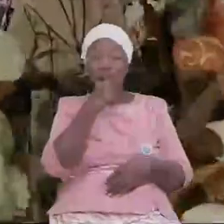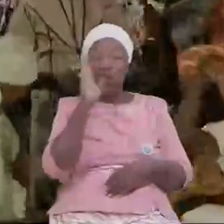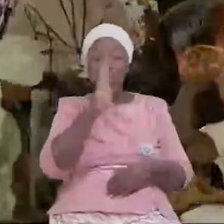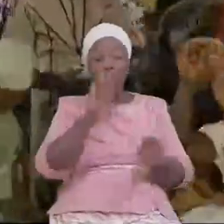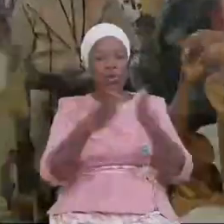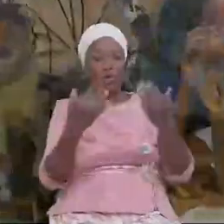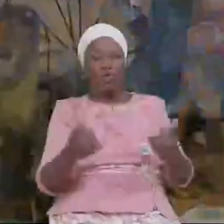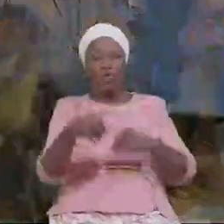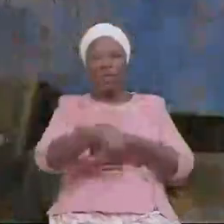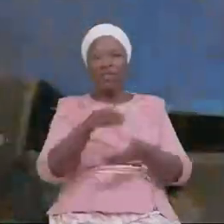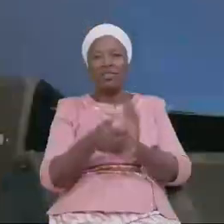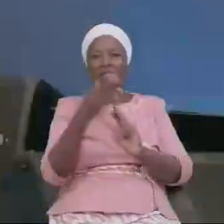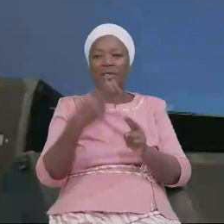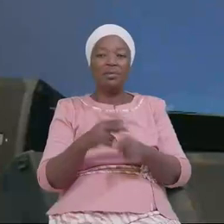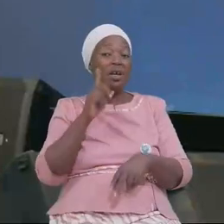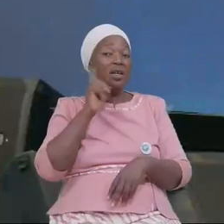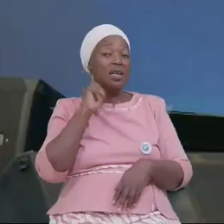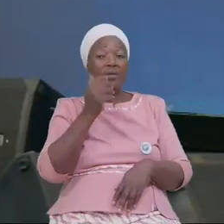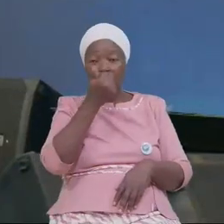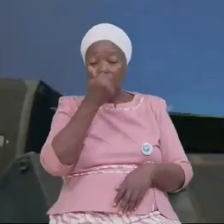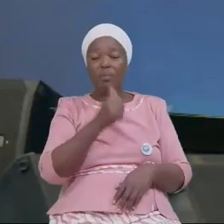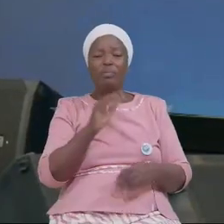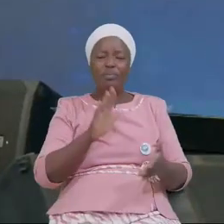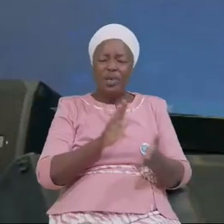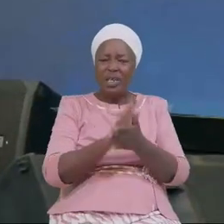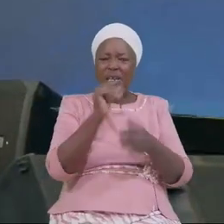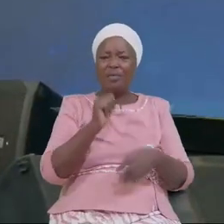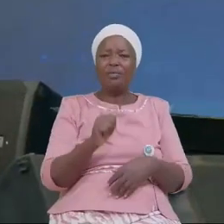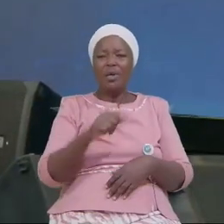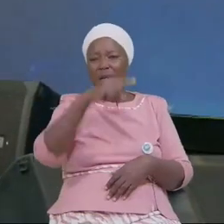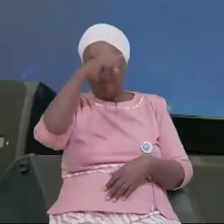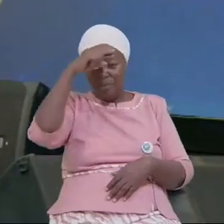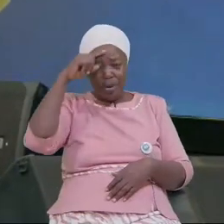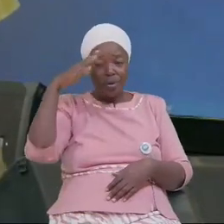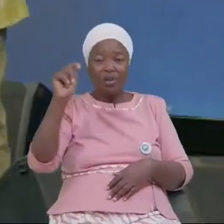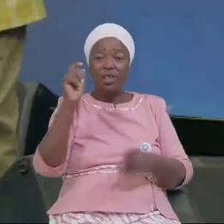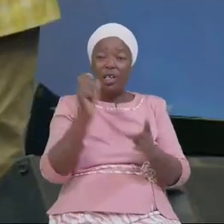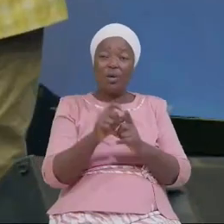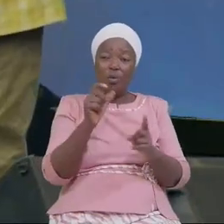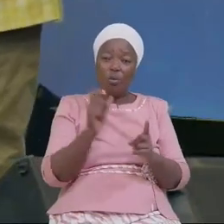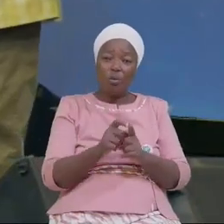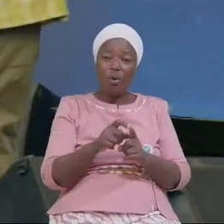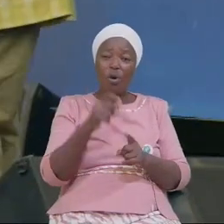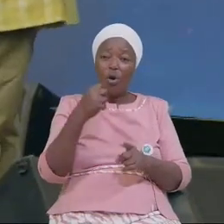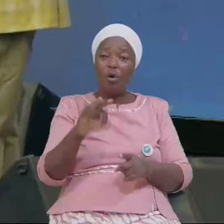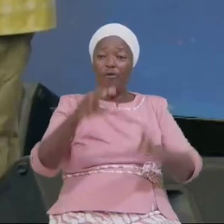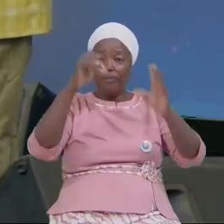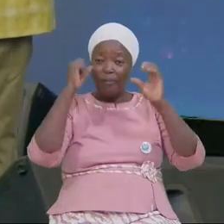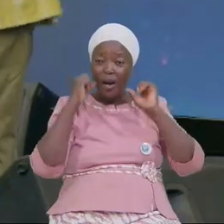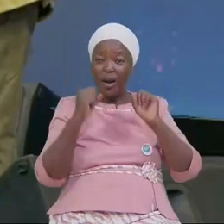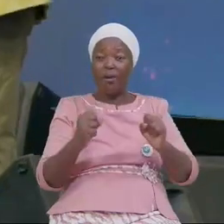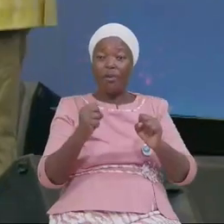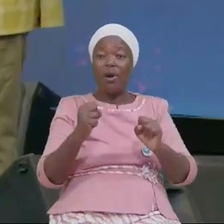ce jour. Vous êtes sourd et muet? Croyez. Parce que la parole de puissance de